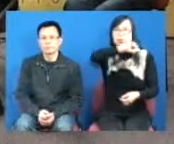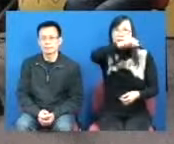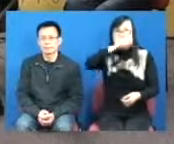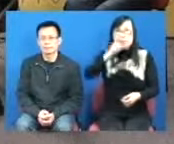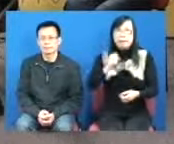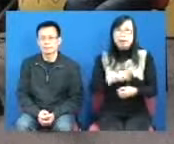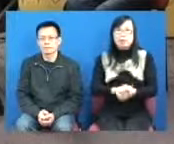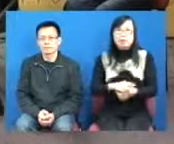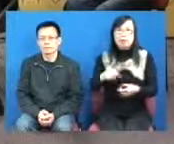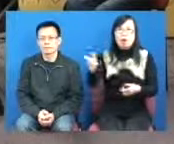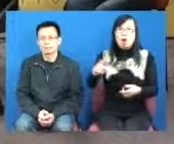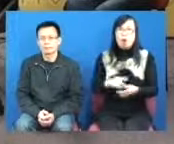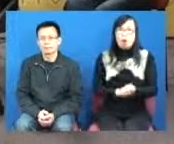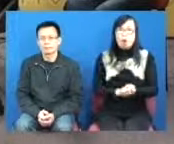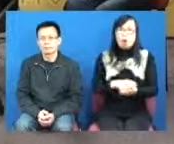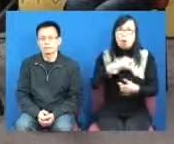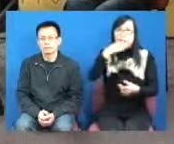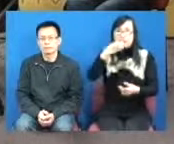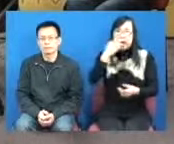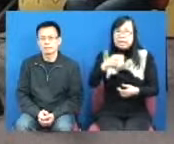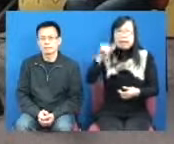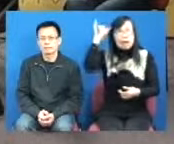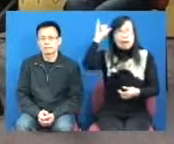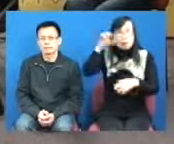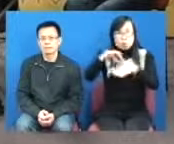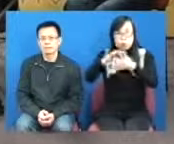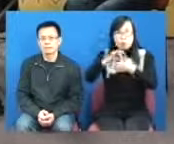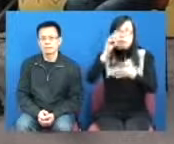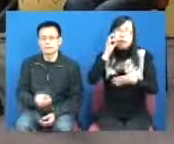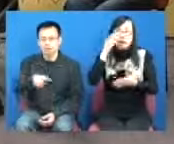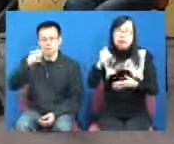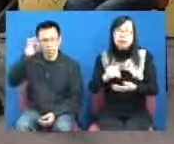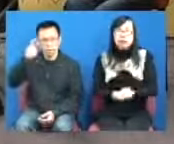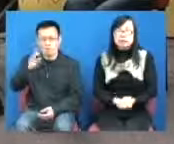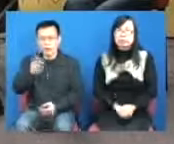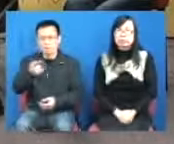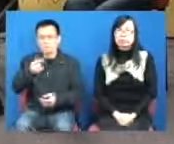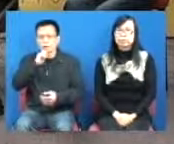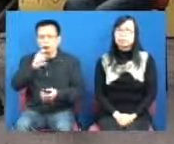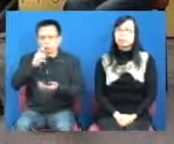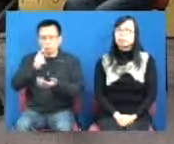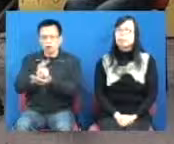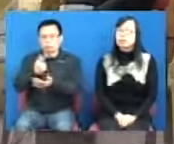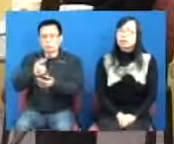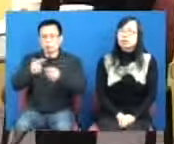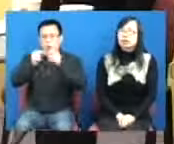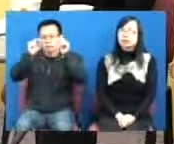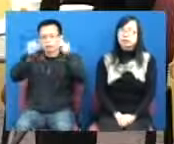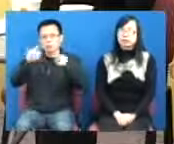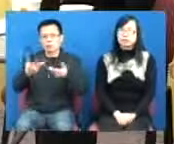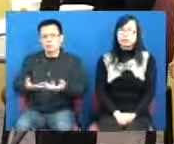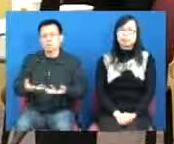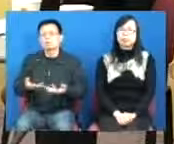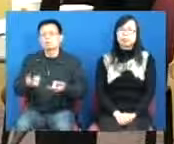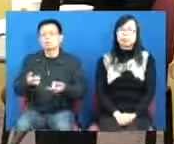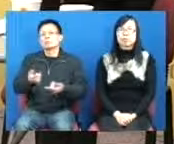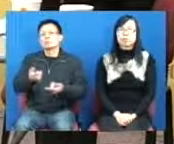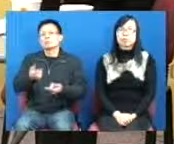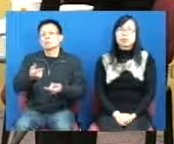緊你可以說番茄糕飯多少錢我知道我想這會反映到一個很重要的問題就是其實現在我們